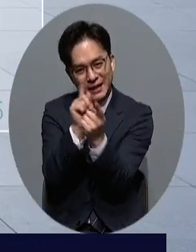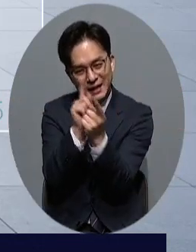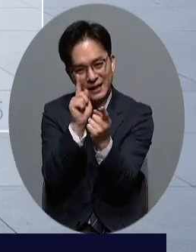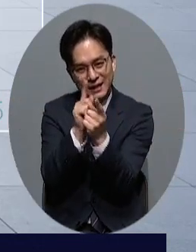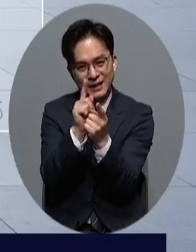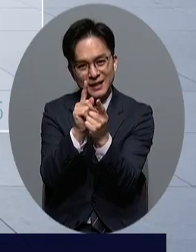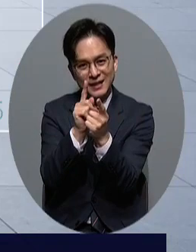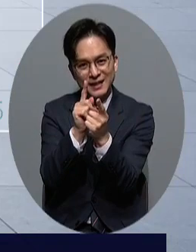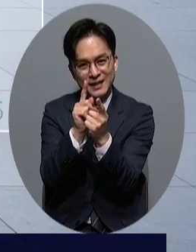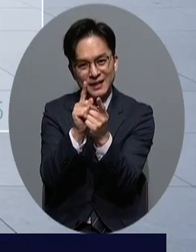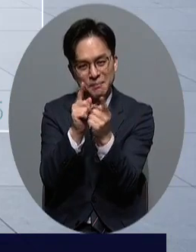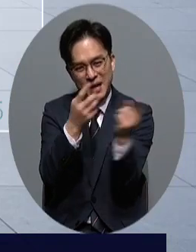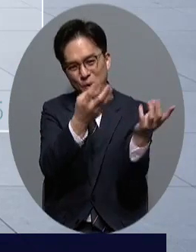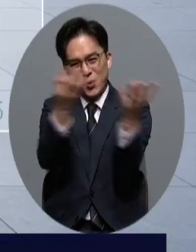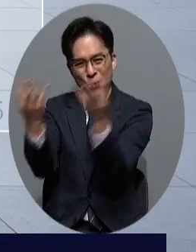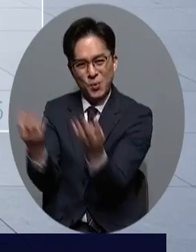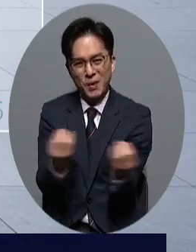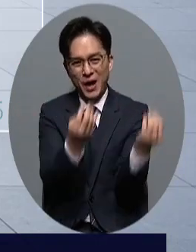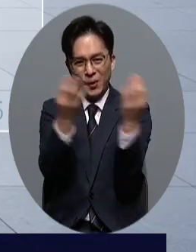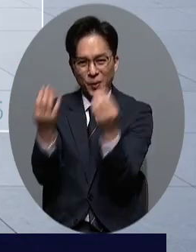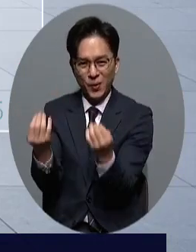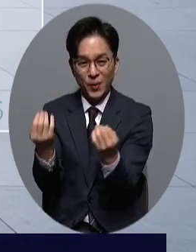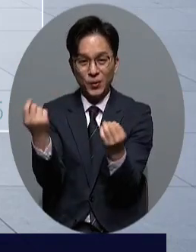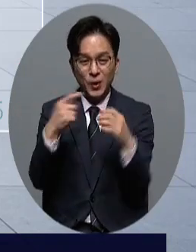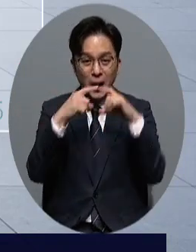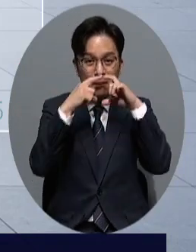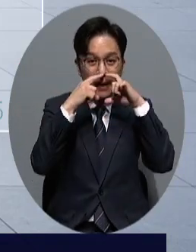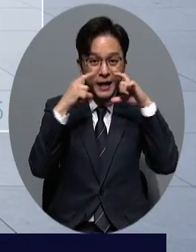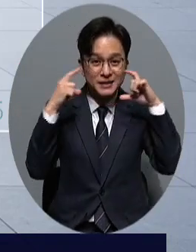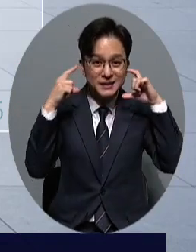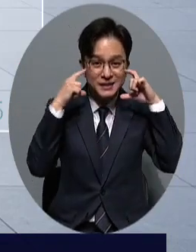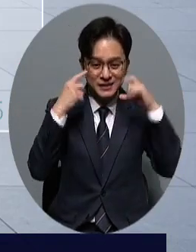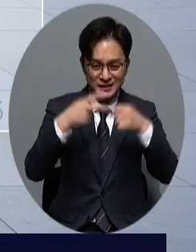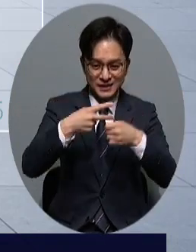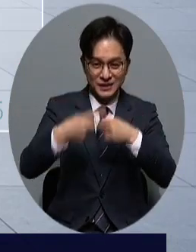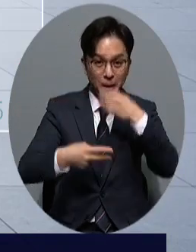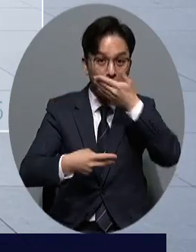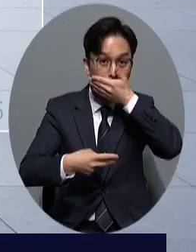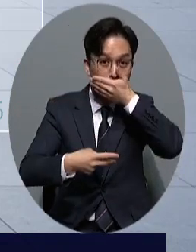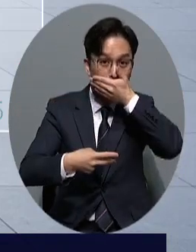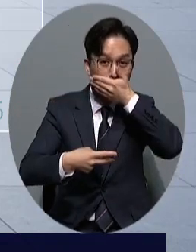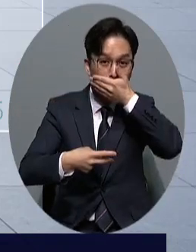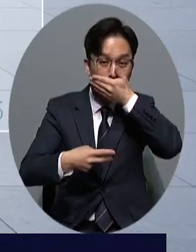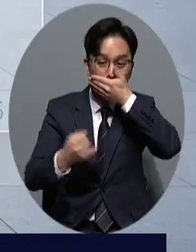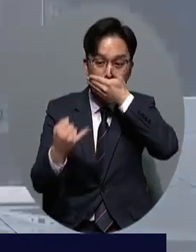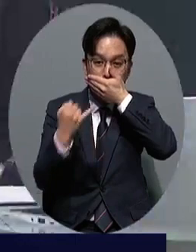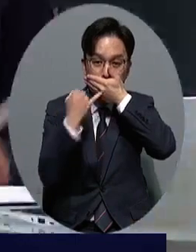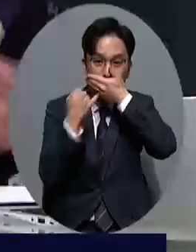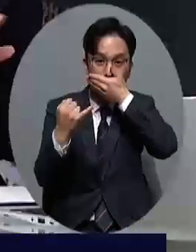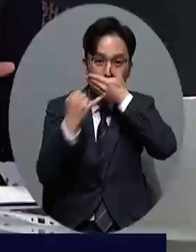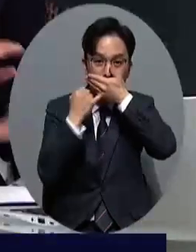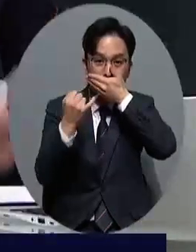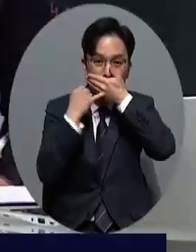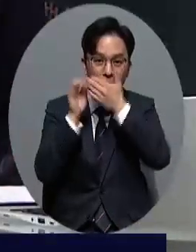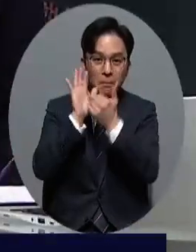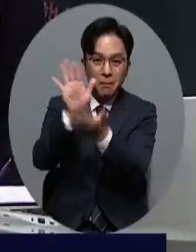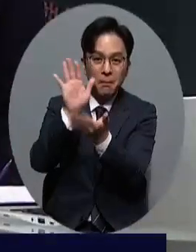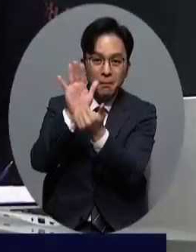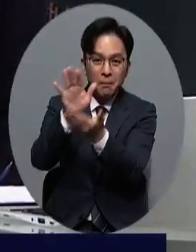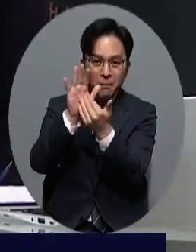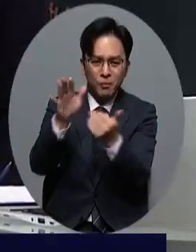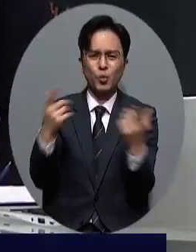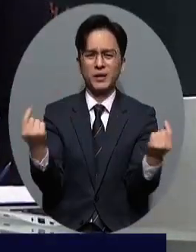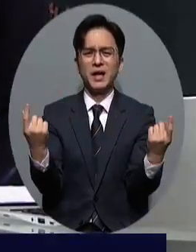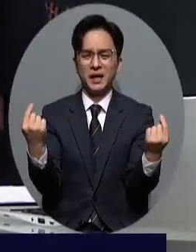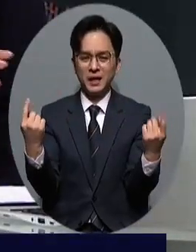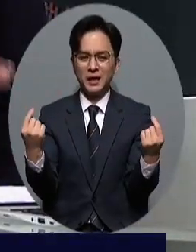바이러스에 그동안 노출력이 없었기 때문에 증가하고 있는 것으로 생각합니다. 예. 네, 점점 더 날씨가 추워지니까 독감이 계속해서 번지는 거 아닌가라는